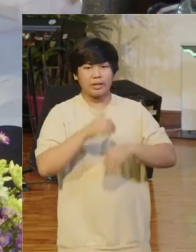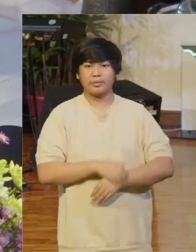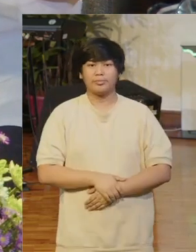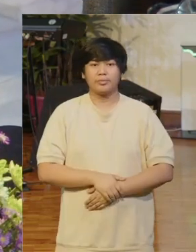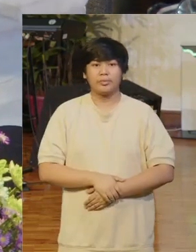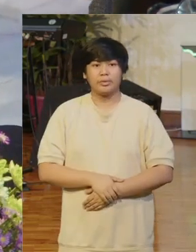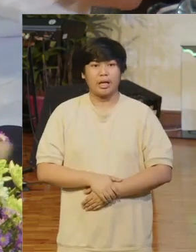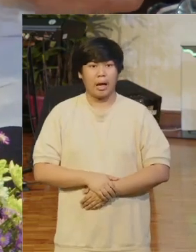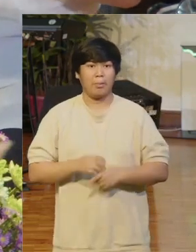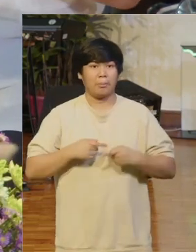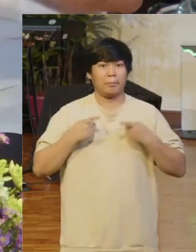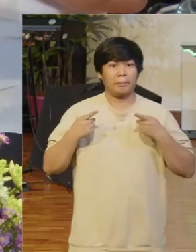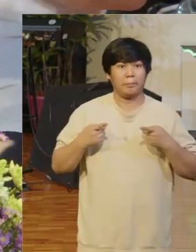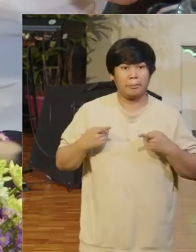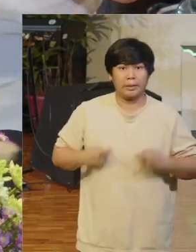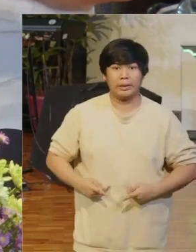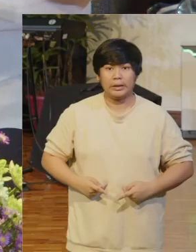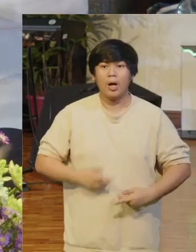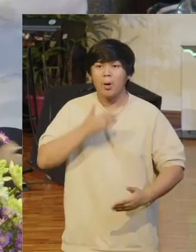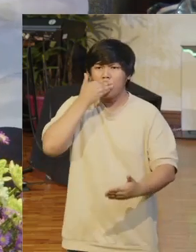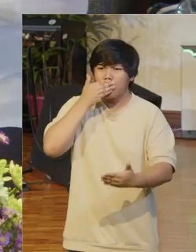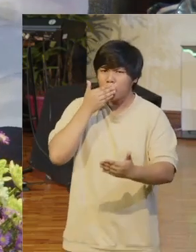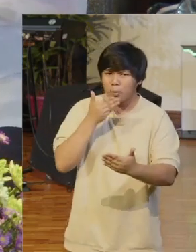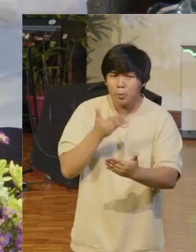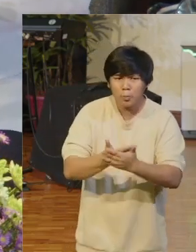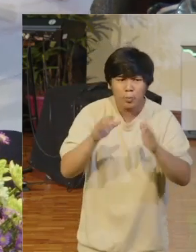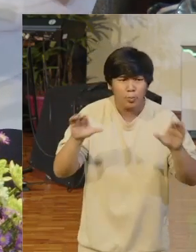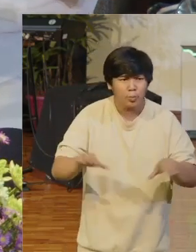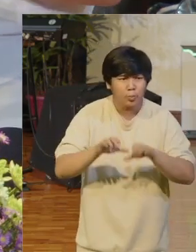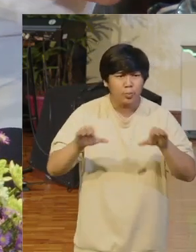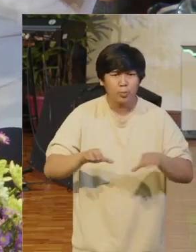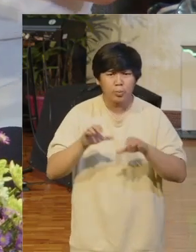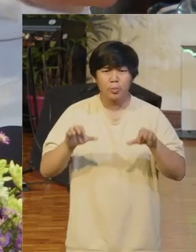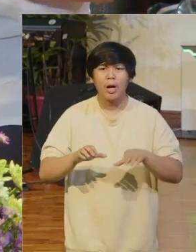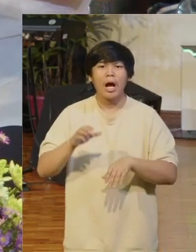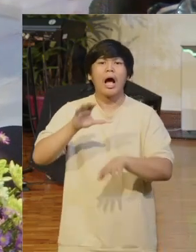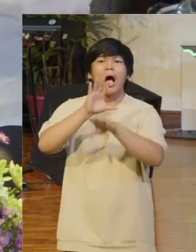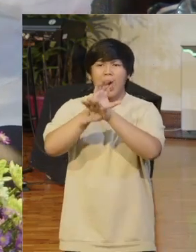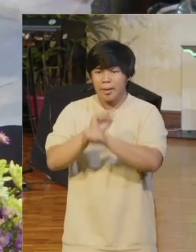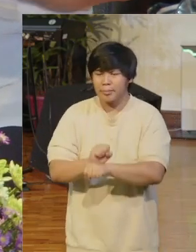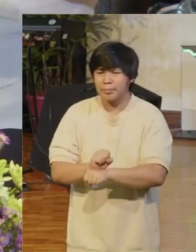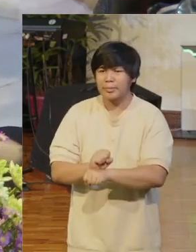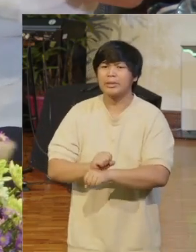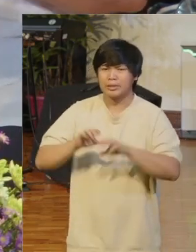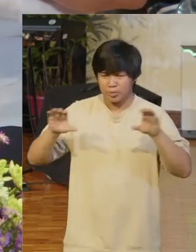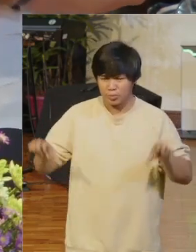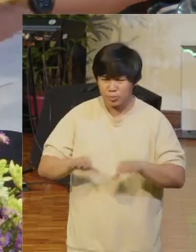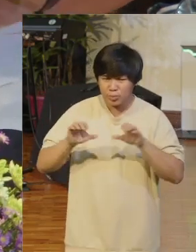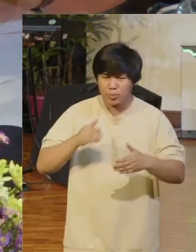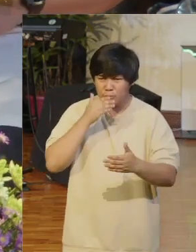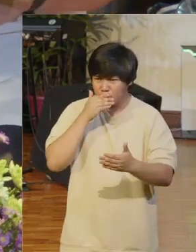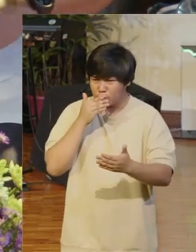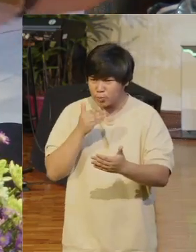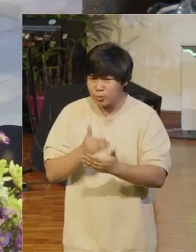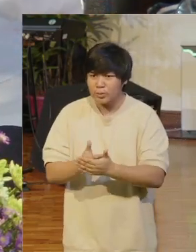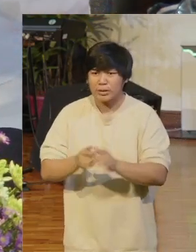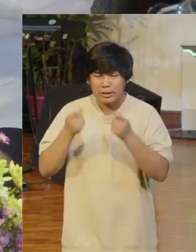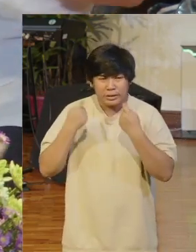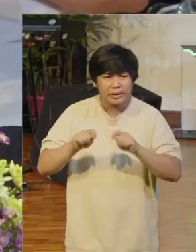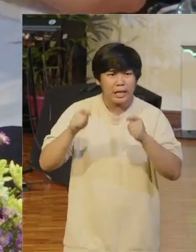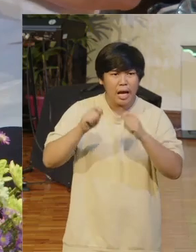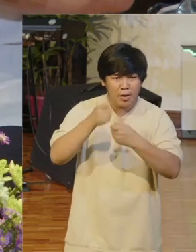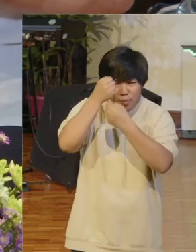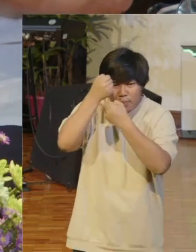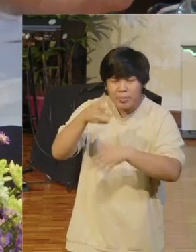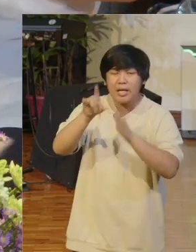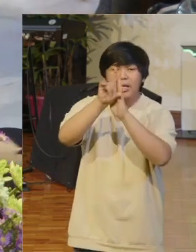si Nicodemus na gumawa ng mabuti para siya ay maligtas. Sanay na sanay si Nicodemus, kabisado niya ang batas para kanyang sundin para